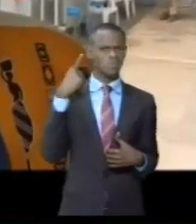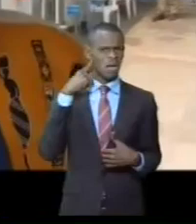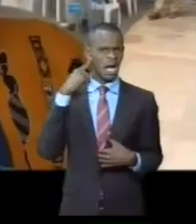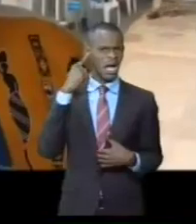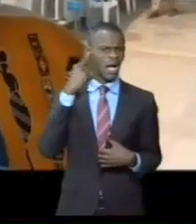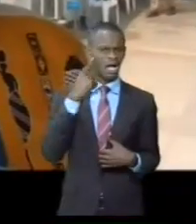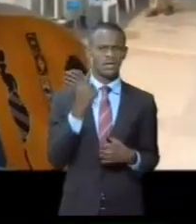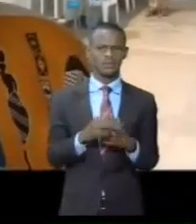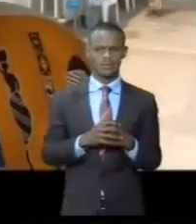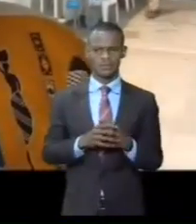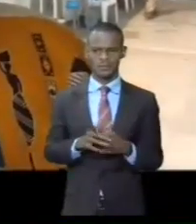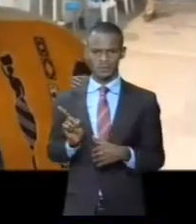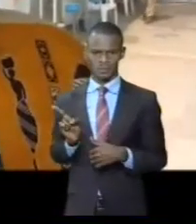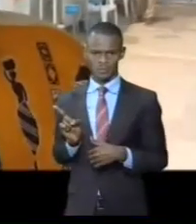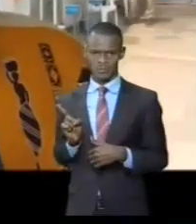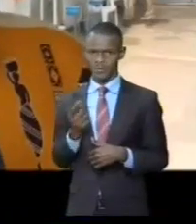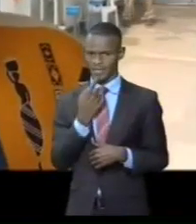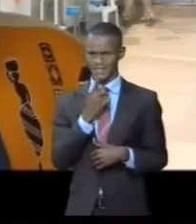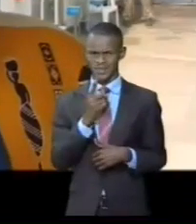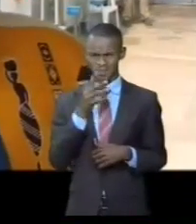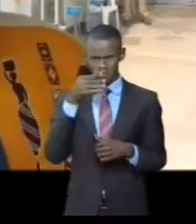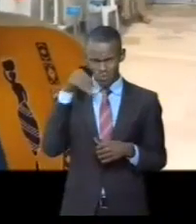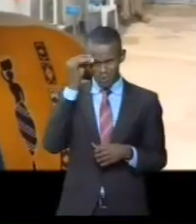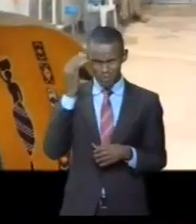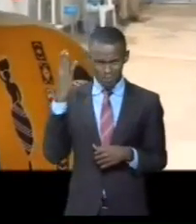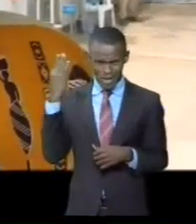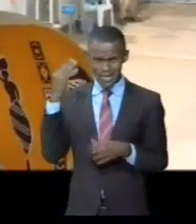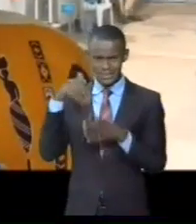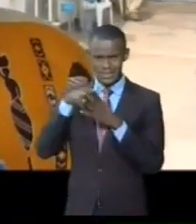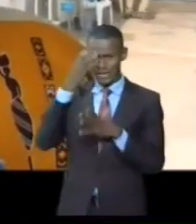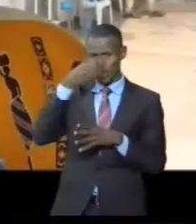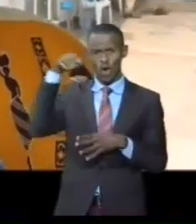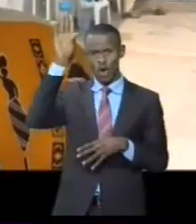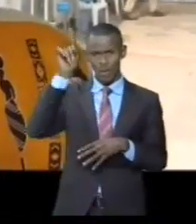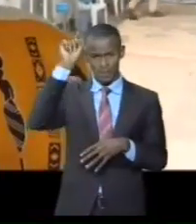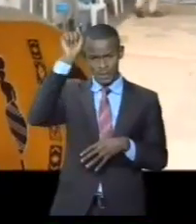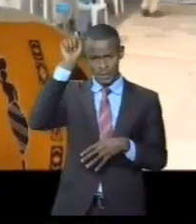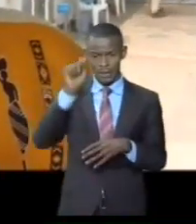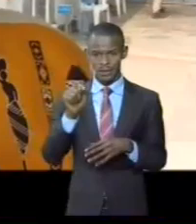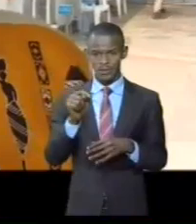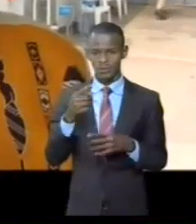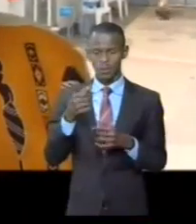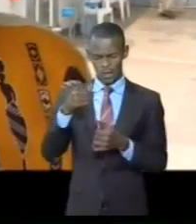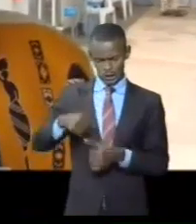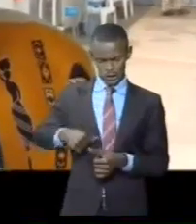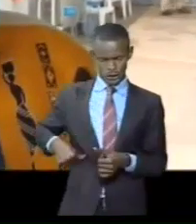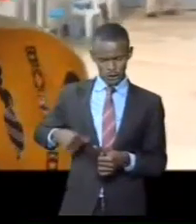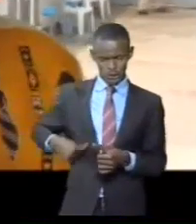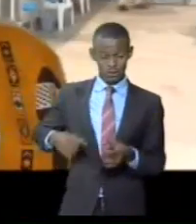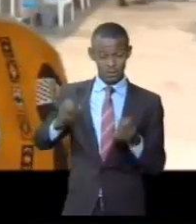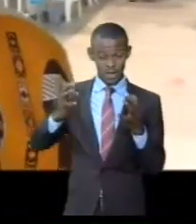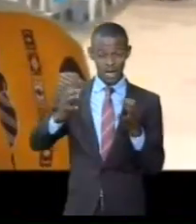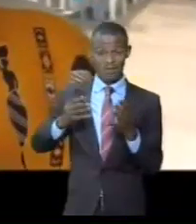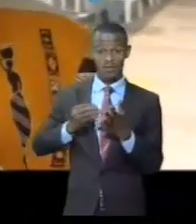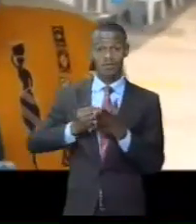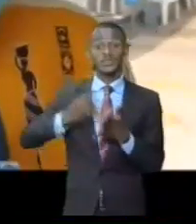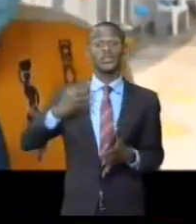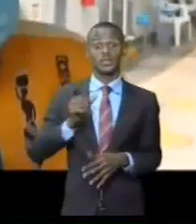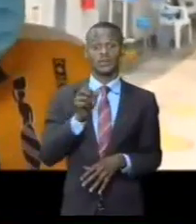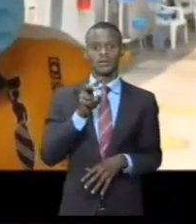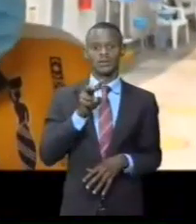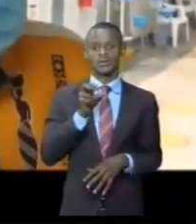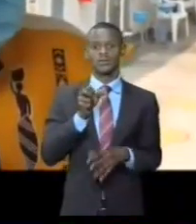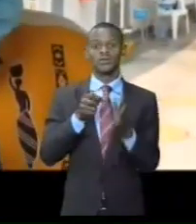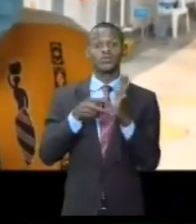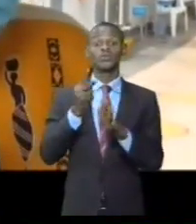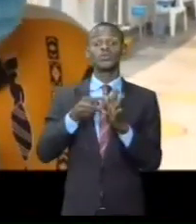fait une opération des apnées en Europe, et puis c'était une opération qui devrait me demander 12 000 €, mais que j'ai